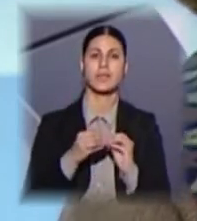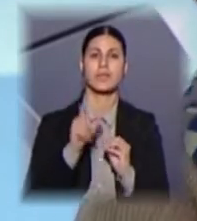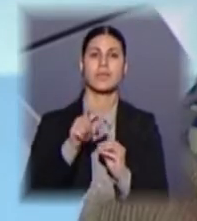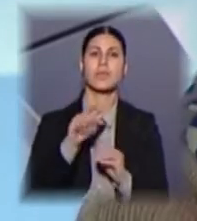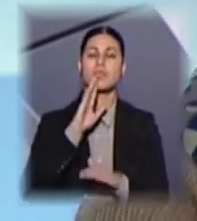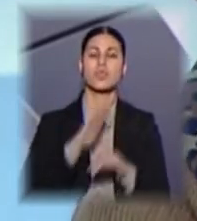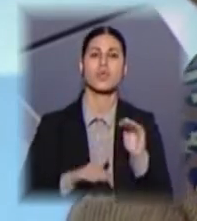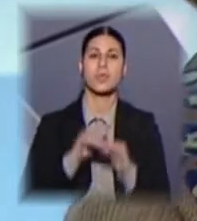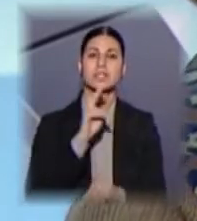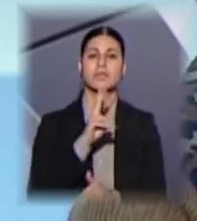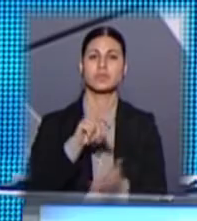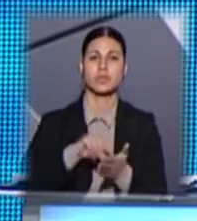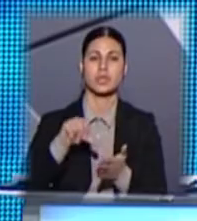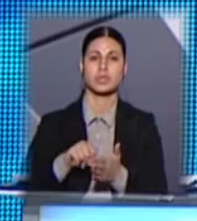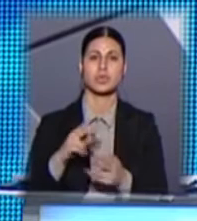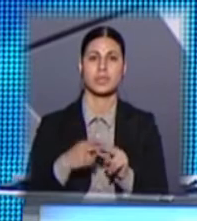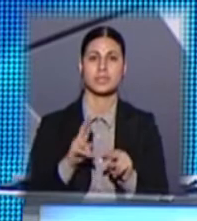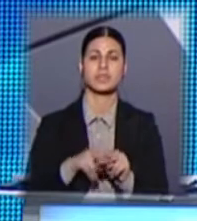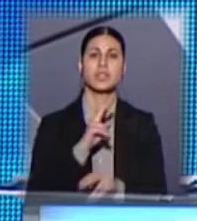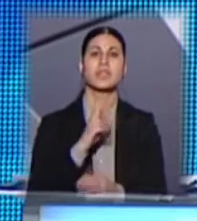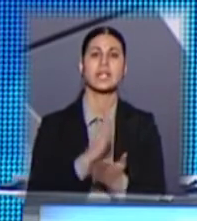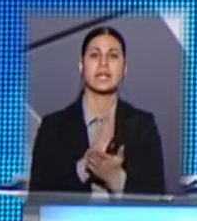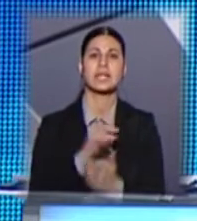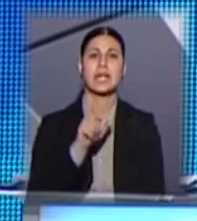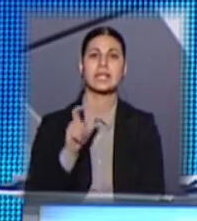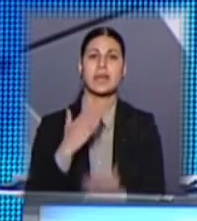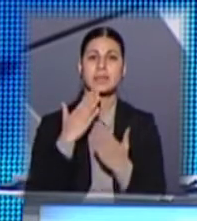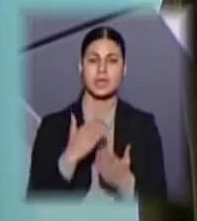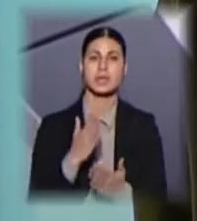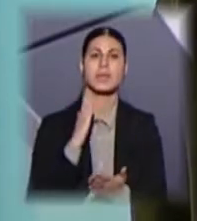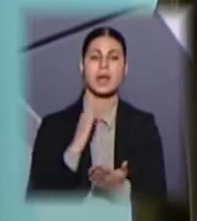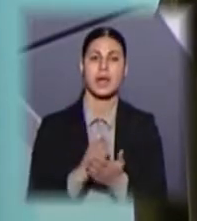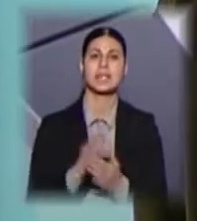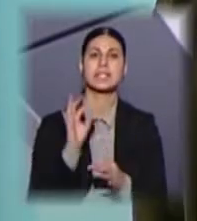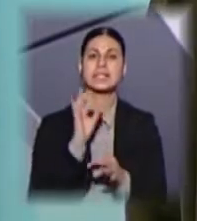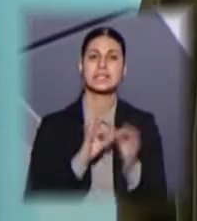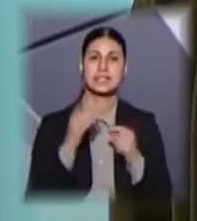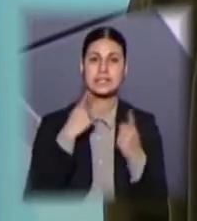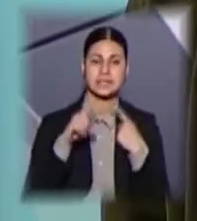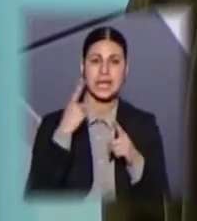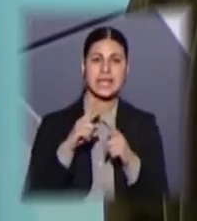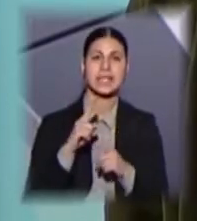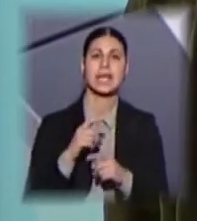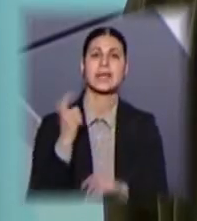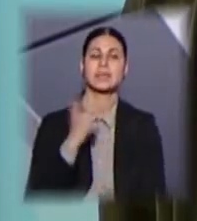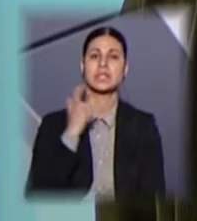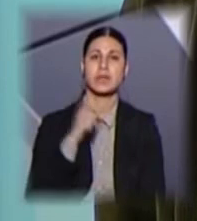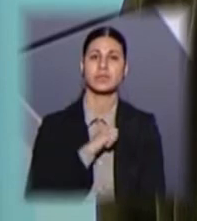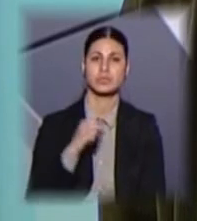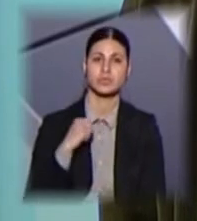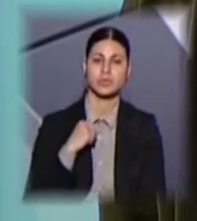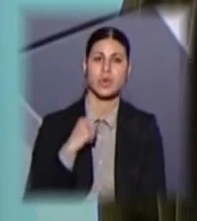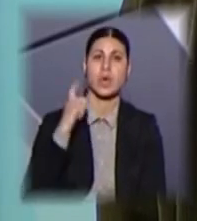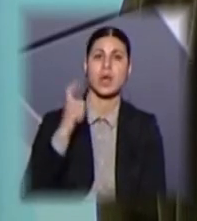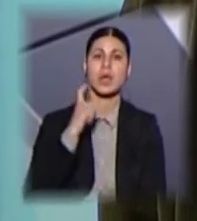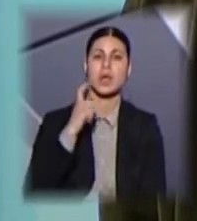პროფესიის ადამიანი, რომელიც მონაწილეობდა ამაში. ხა ვინ არიან ეს ადამიანები? ხო, არის დამკავადონებელი, დიზაინერი, საავტორო უფლებების სპეციალისტი. სხვა შორის, საავტორო